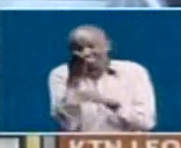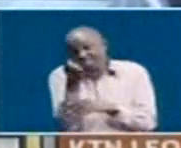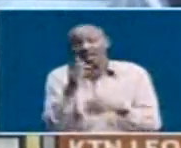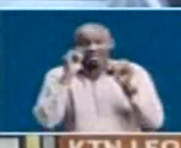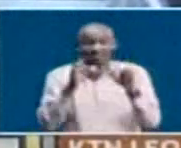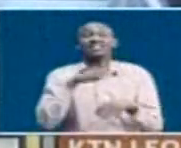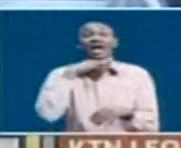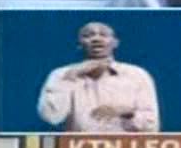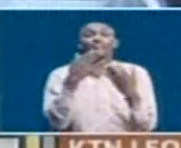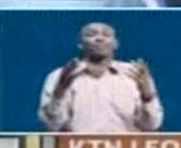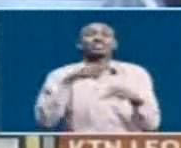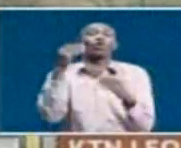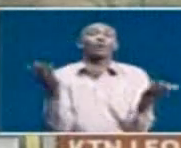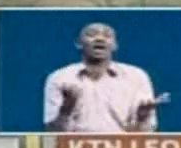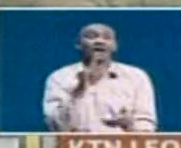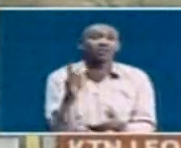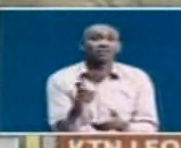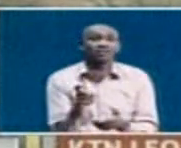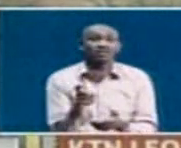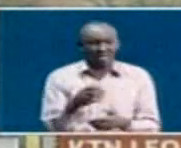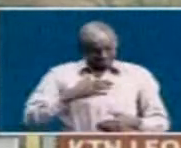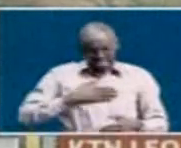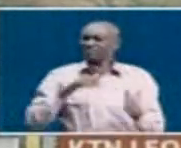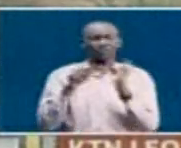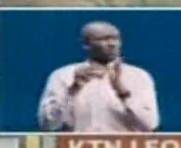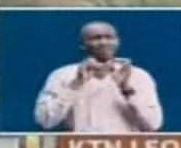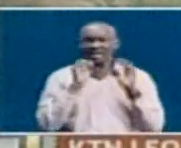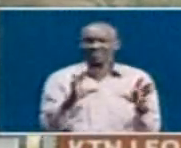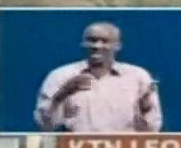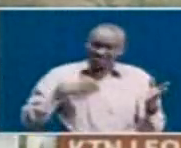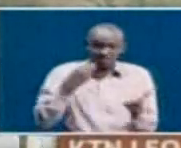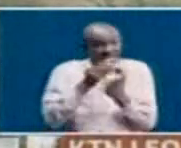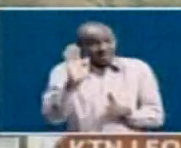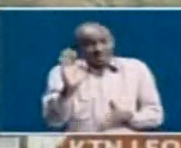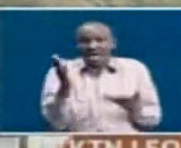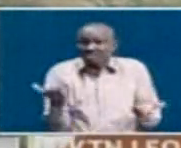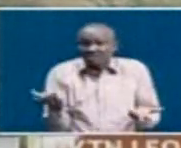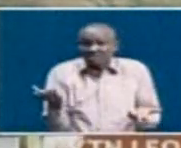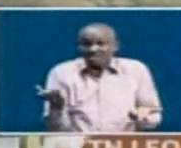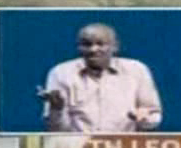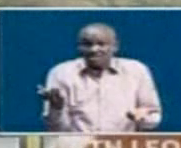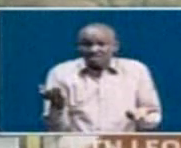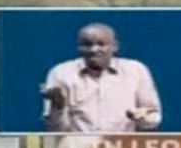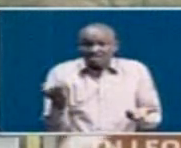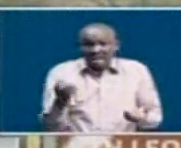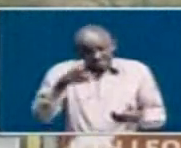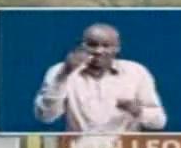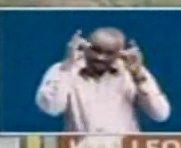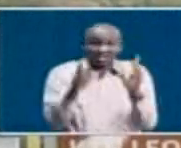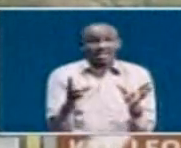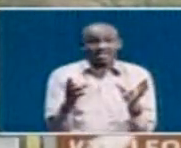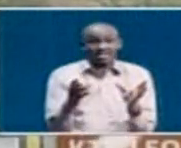nikifa, yote yale niko nayo yataenda wapi? Mimi kwangu haina shida, kama pesa ni zake anaweza